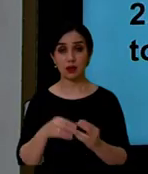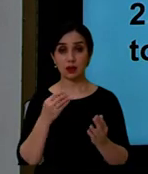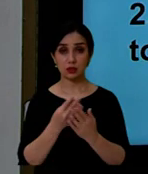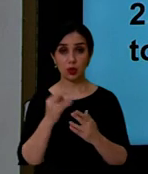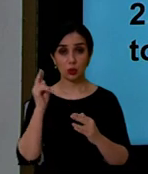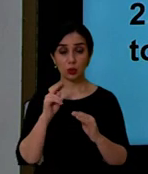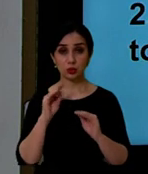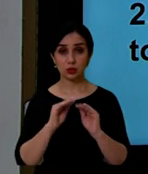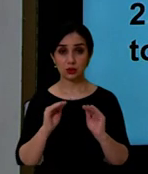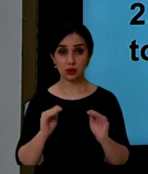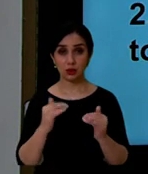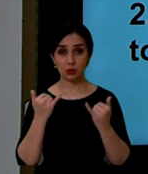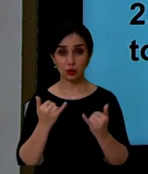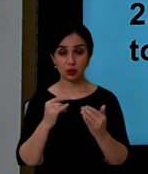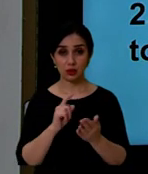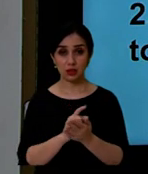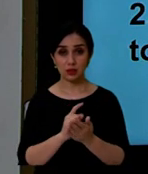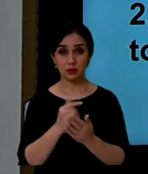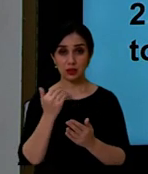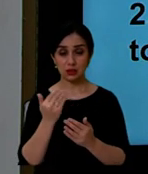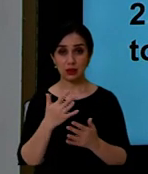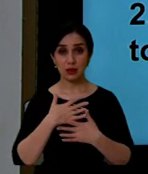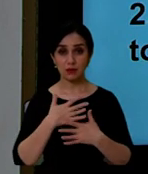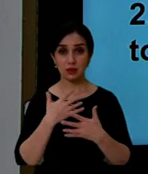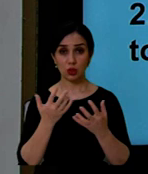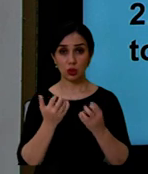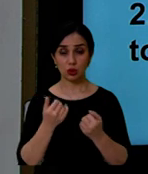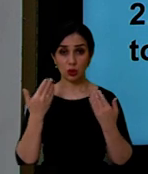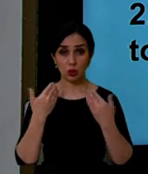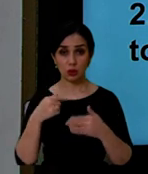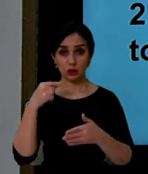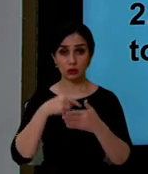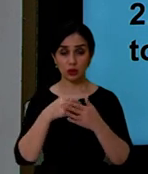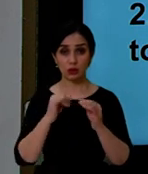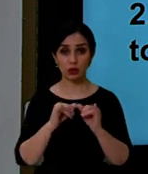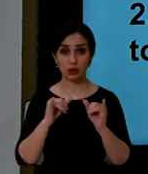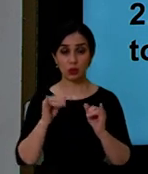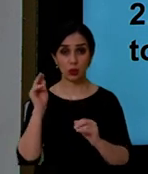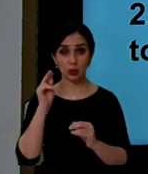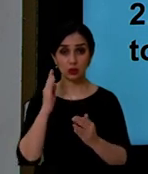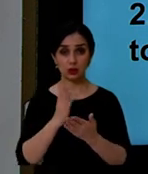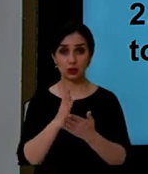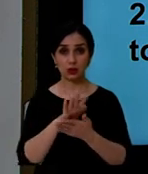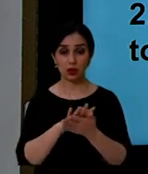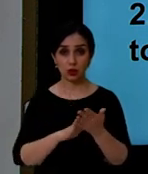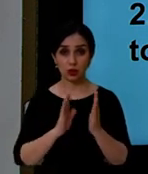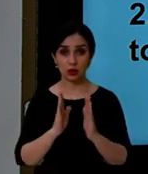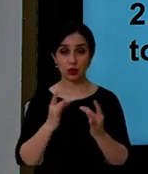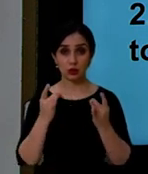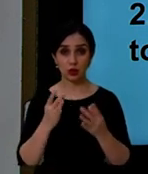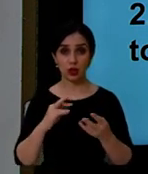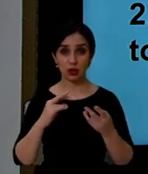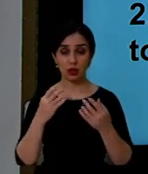Aziz o'quvchilar, bugungi darsimizda siz nafas olish organlarining taraqqiyotini o'rganish jarayonida